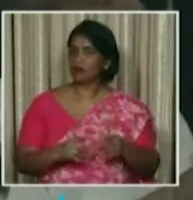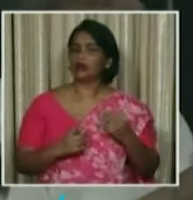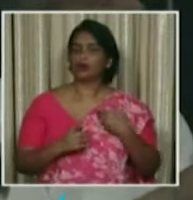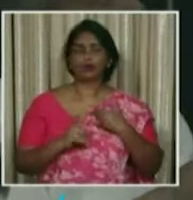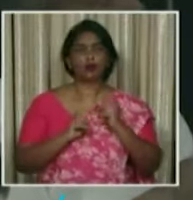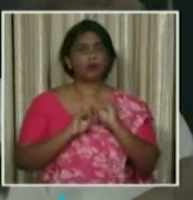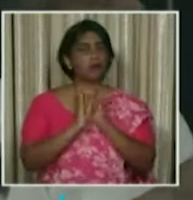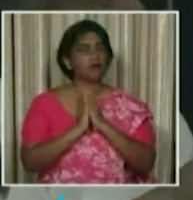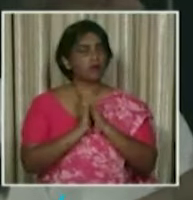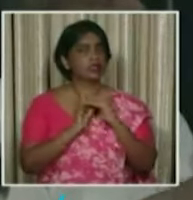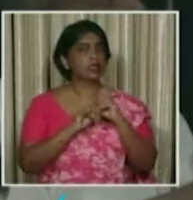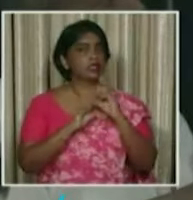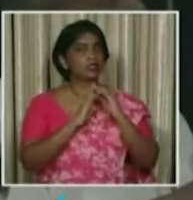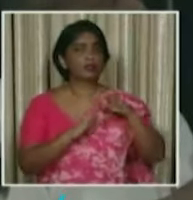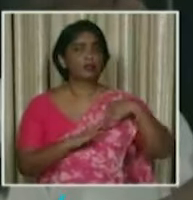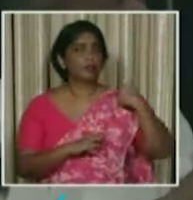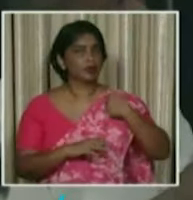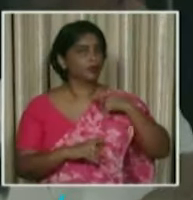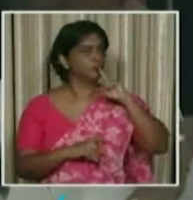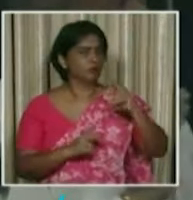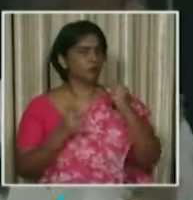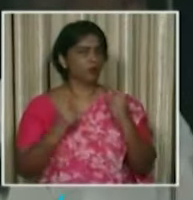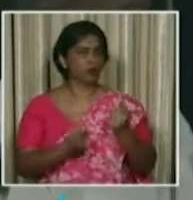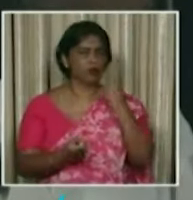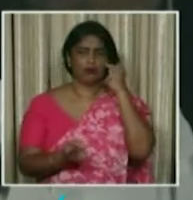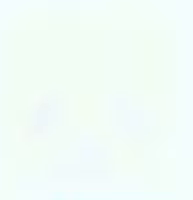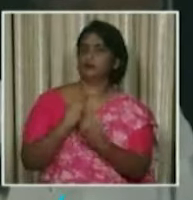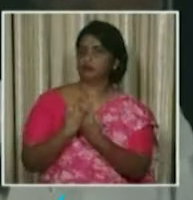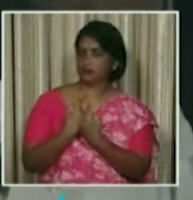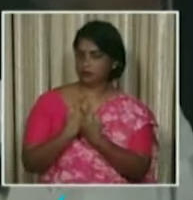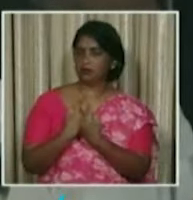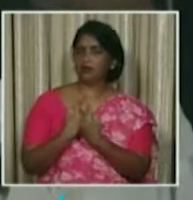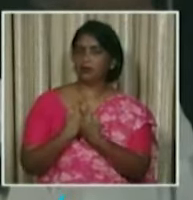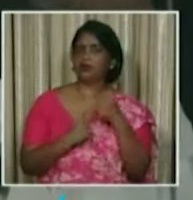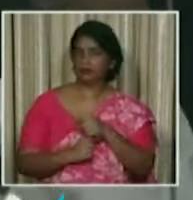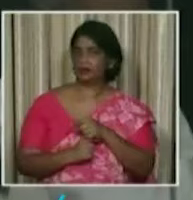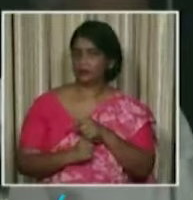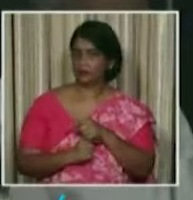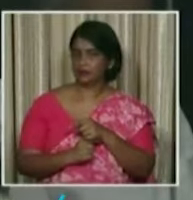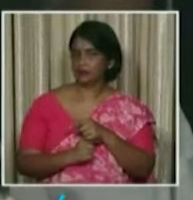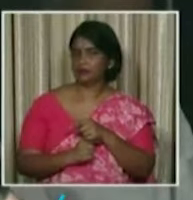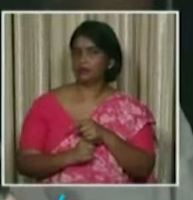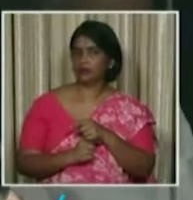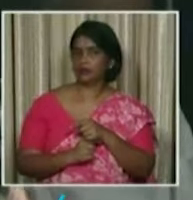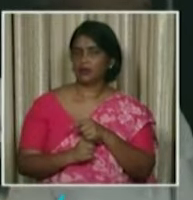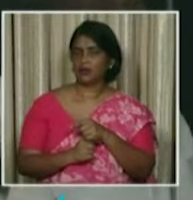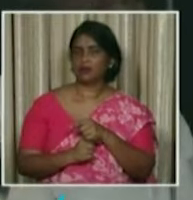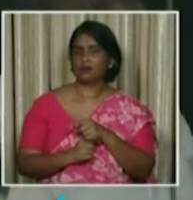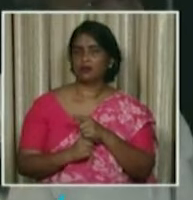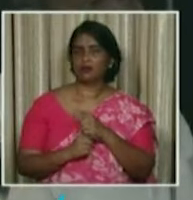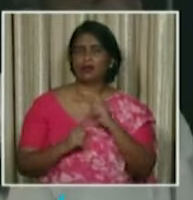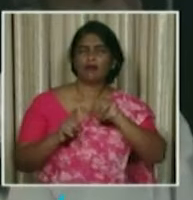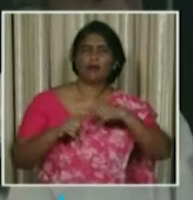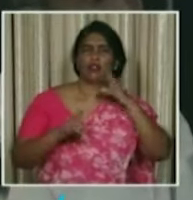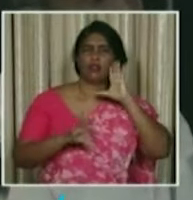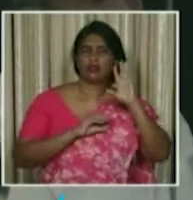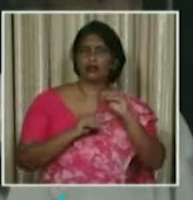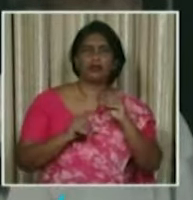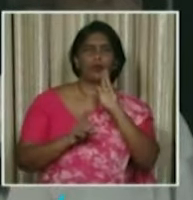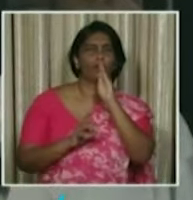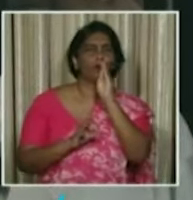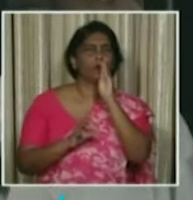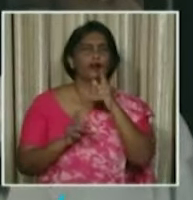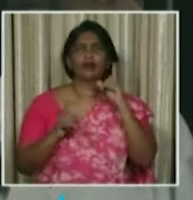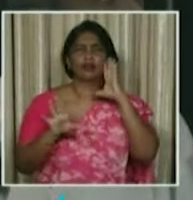විගමන දෙපාර්තමේන්තුවේ ප්‍රධානියට කිව්වා වහම මේ ගැන හොයලා බලන්න කියලා. ඒක ඔවුන් කිව්වා ඒක dummy data වගේක් ගිහිලා තියෙන කියලා. dummy data ගියත්